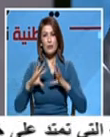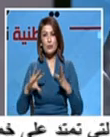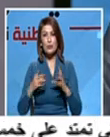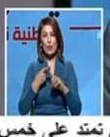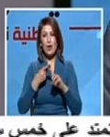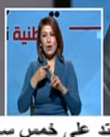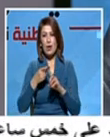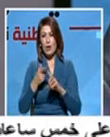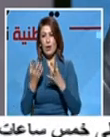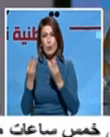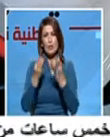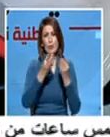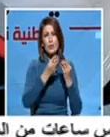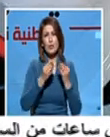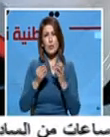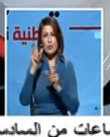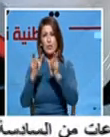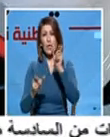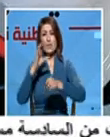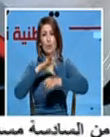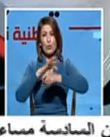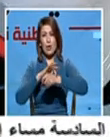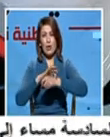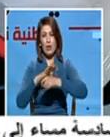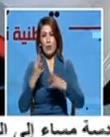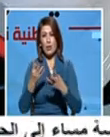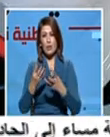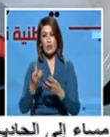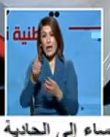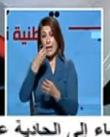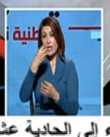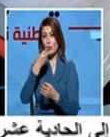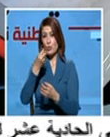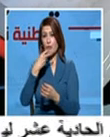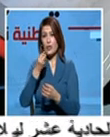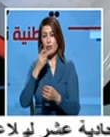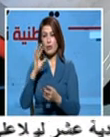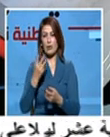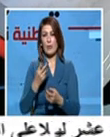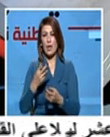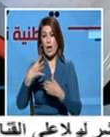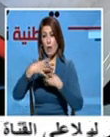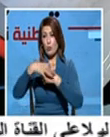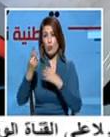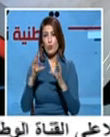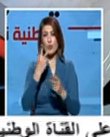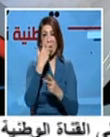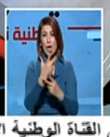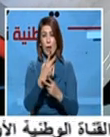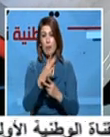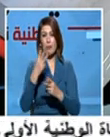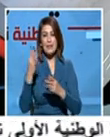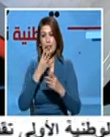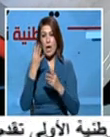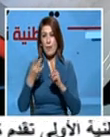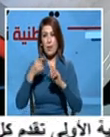مرضى. انا تو باغ اكزومبل البارح في فرحه حشاد عندنا 4 مرضى ياخذوا في الادويه البيولوجيه، جا منهم واحد اكهو. علاش؟ كيف نكلموهم؟ احنا